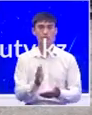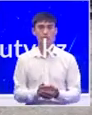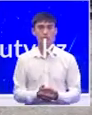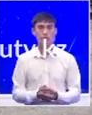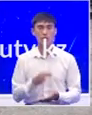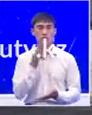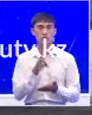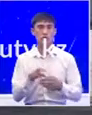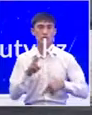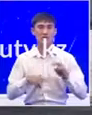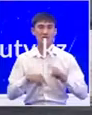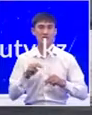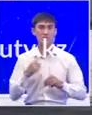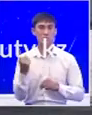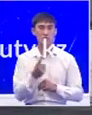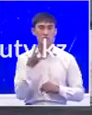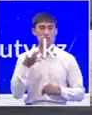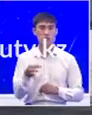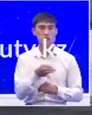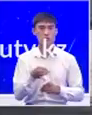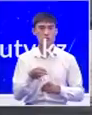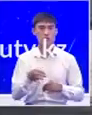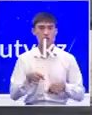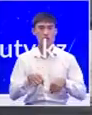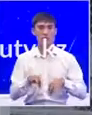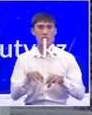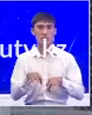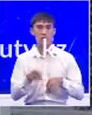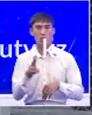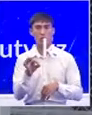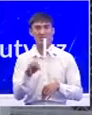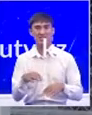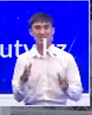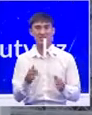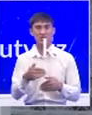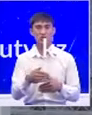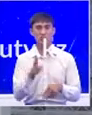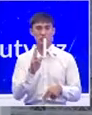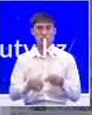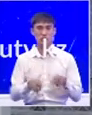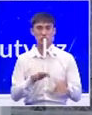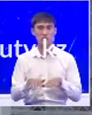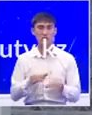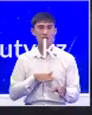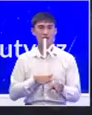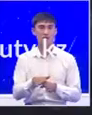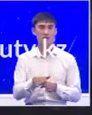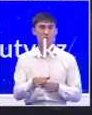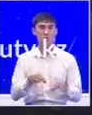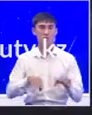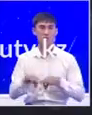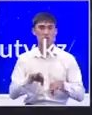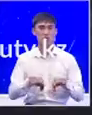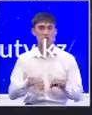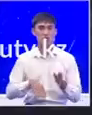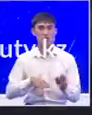Отметим, что строительство первой в областном центре автомобильной газонаполнительной компрессорной станции уже подходит к концу. Реализация данного проекта